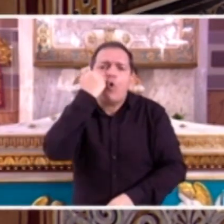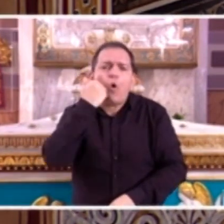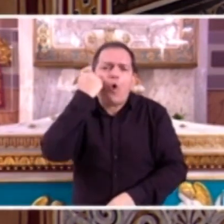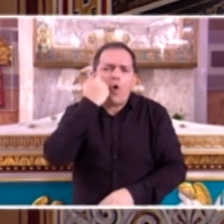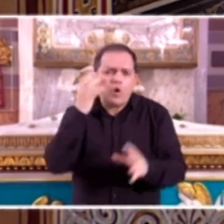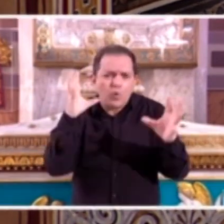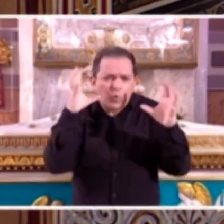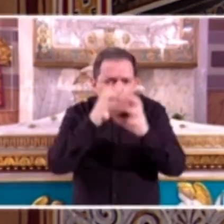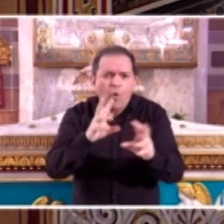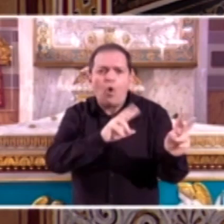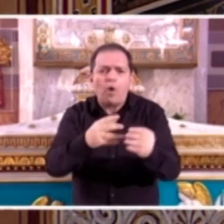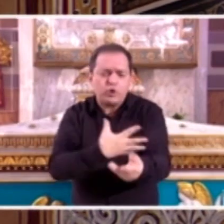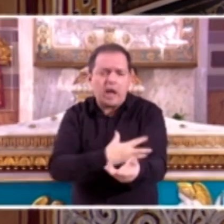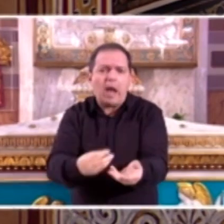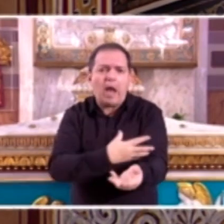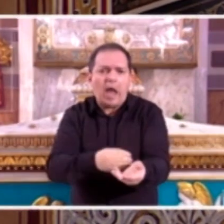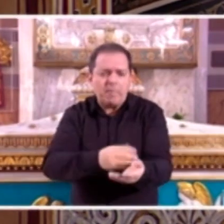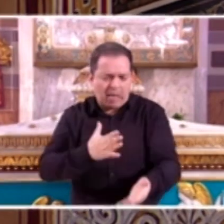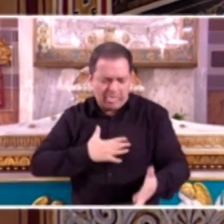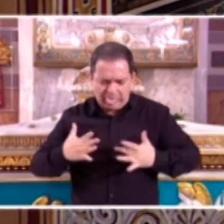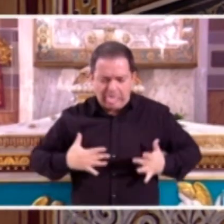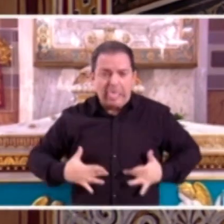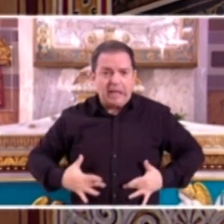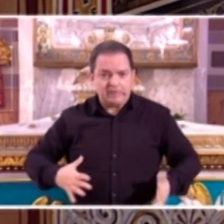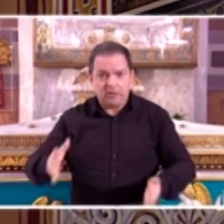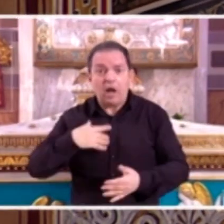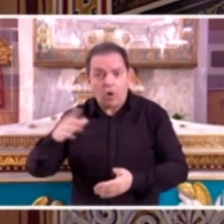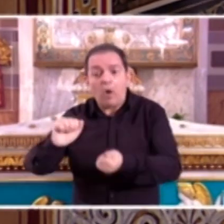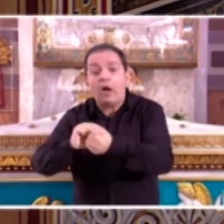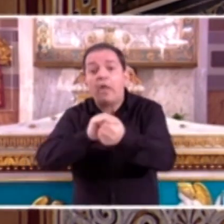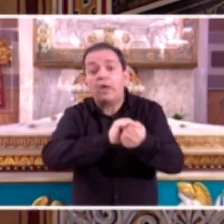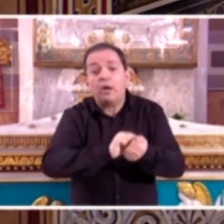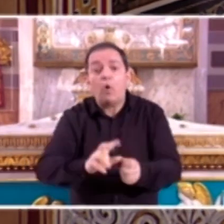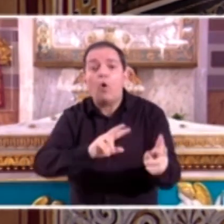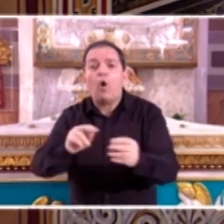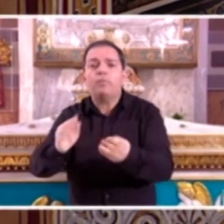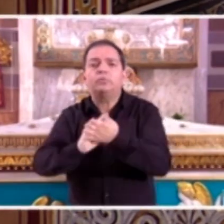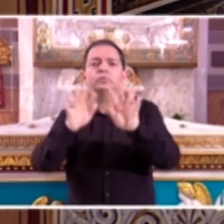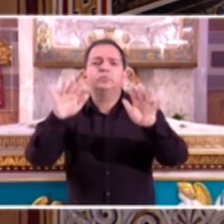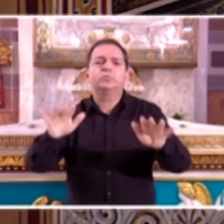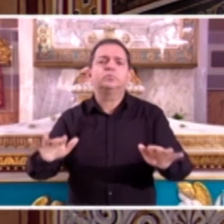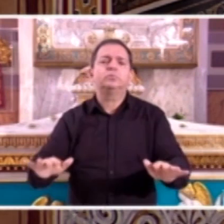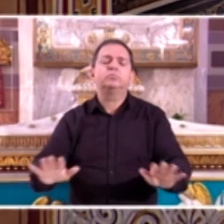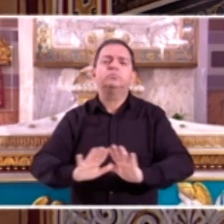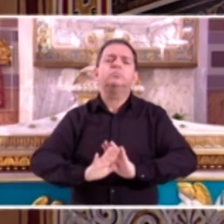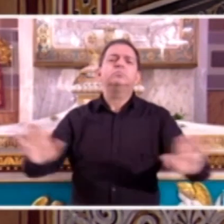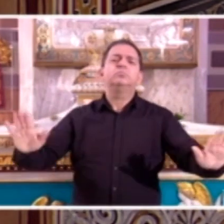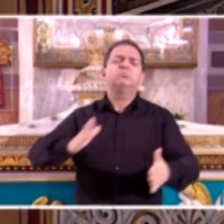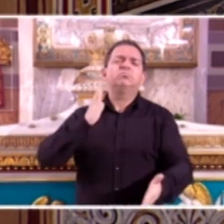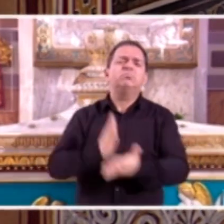μπορούσαν να γίνουν λευκές. Έχουν το χρώμα της πορφύρας, μα